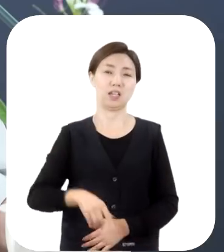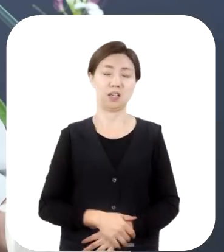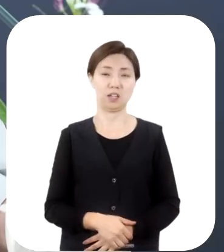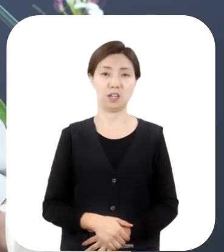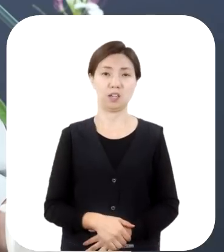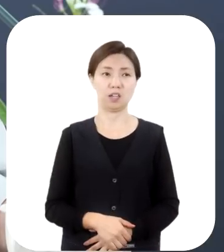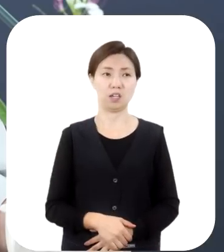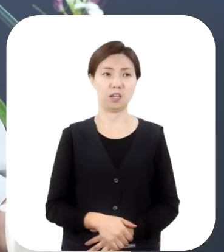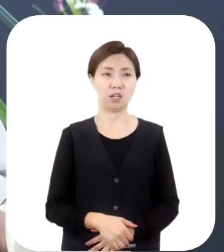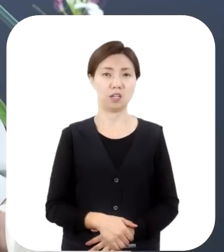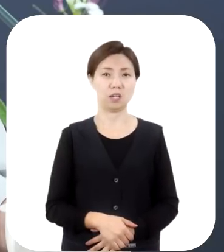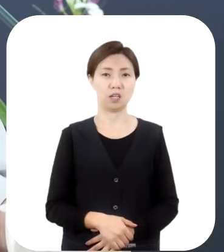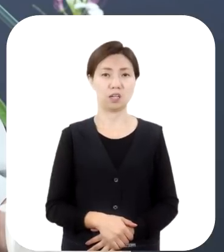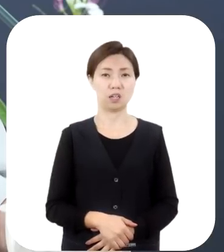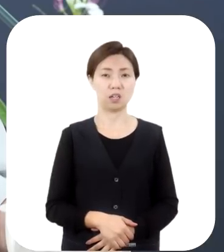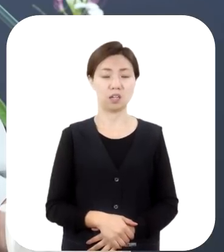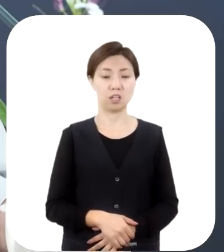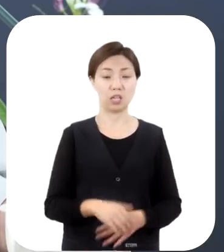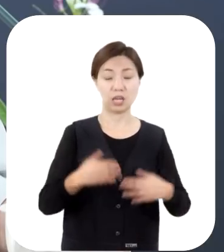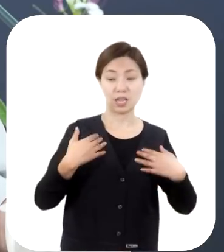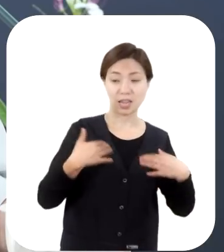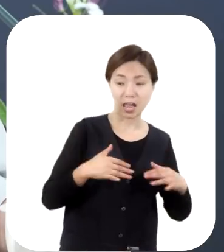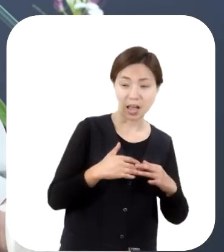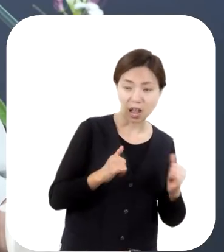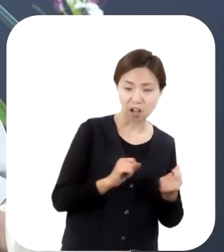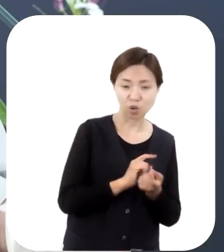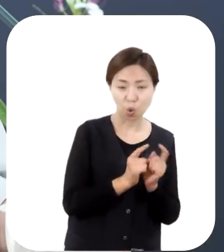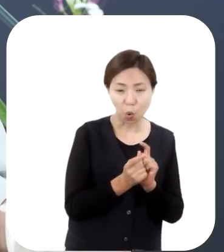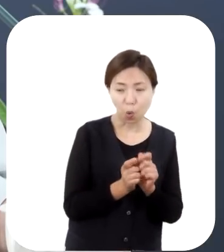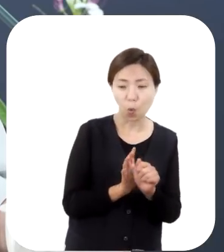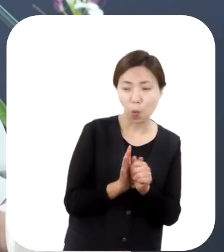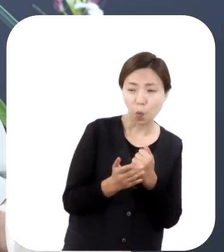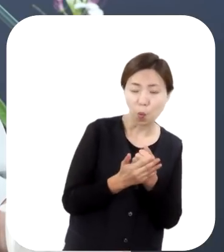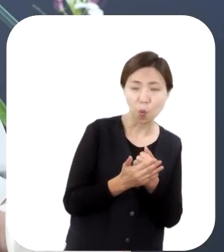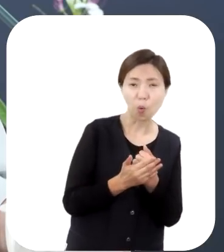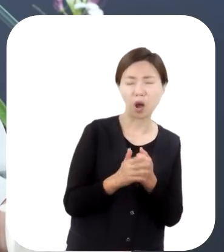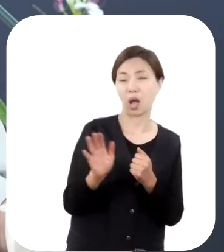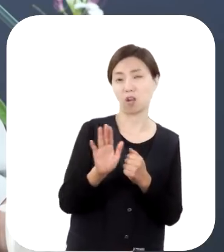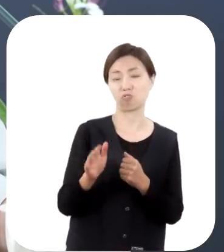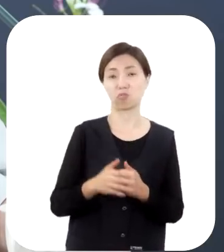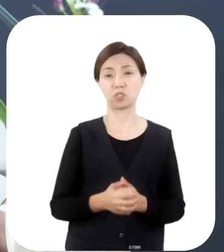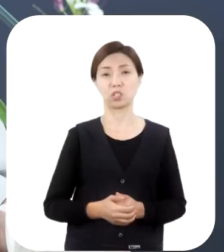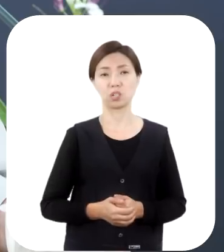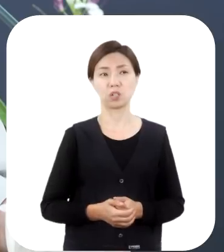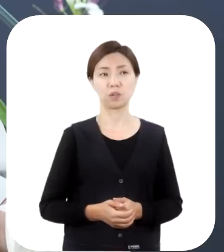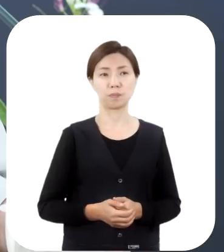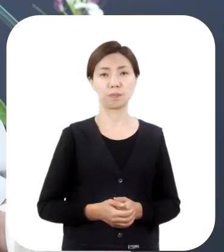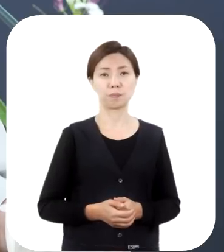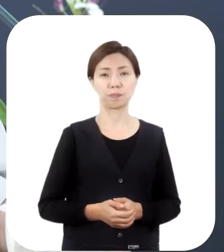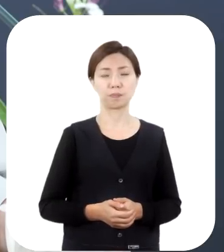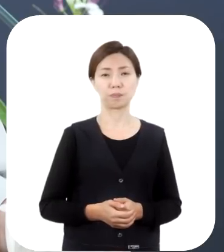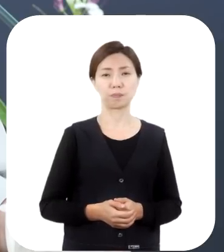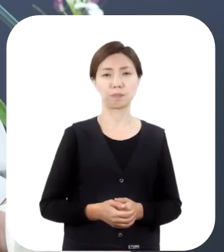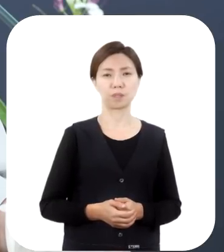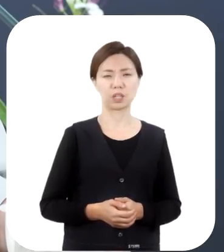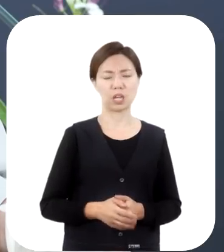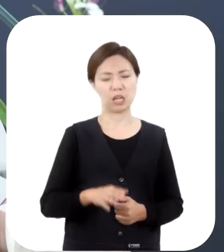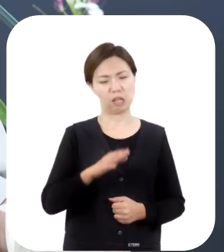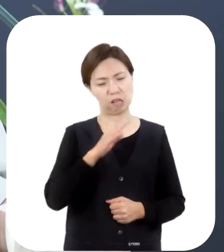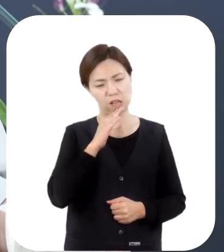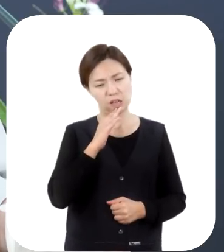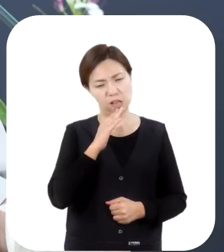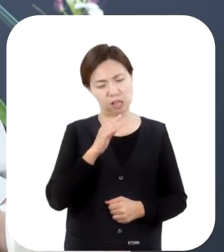그래서 누구나 다 관심이 약자를 어떻게 보호할 거냐가 아니라 어떻게 내가